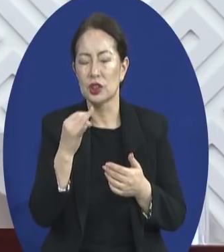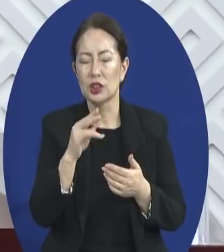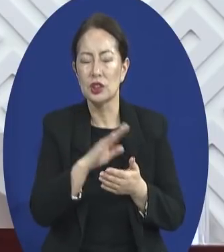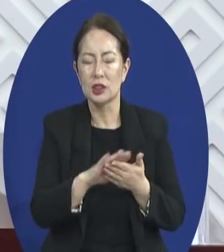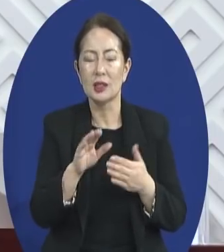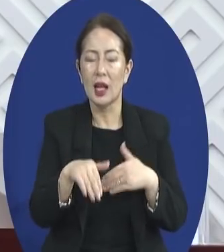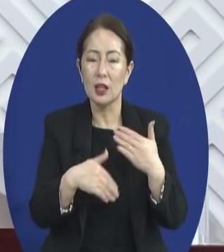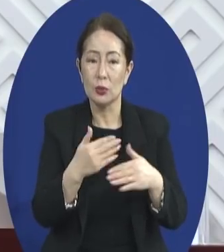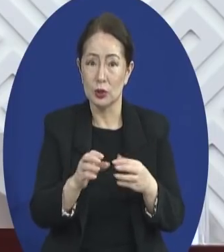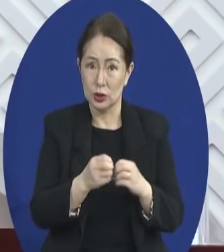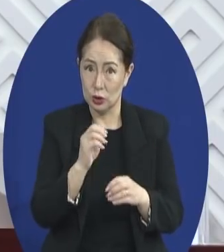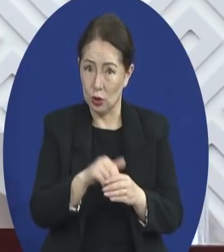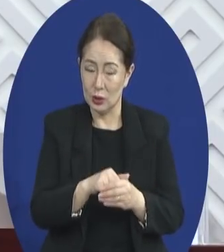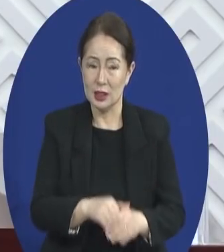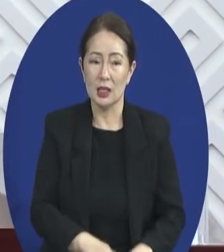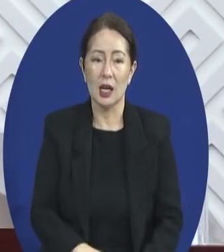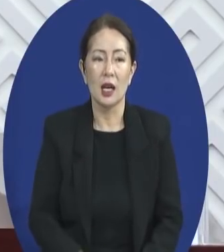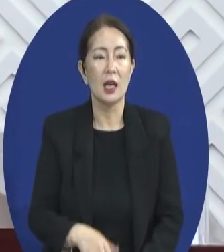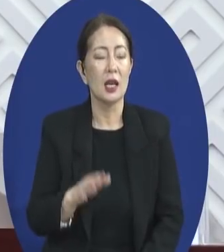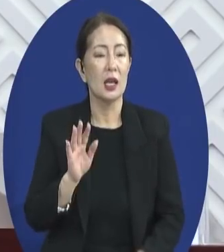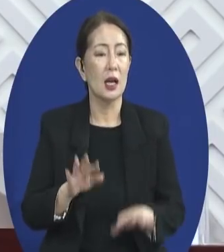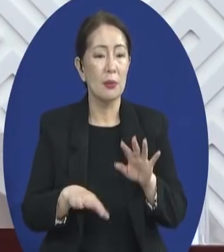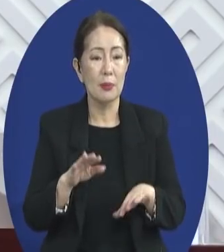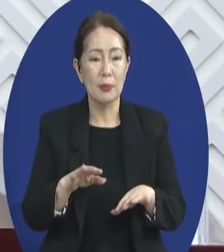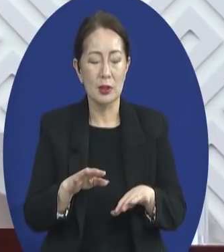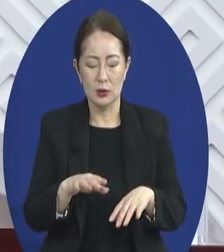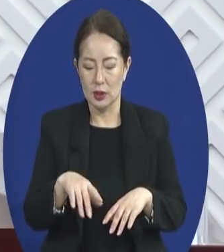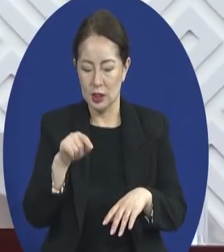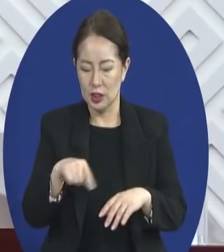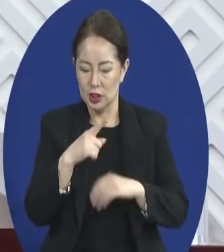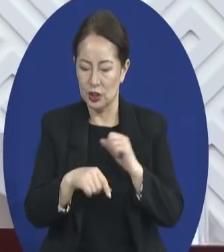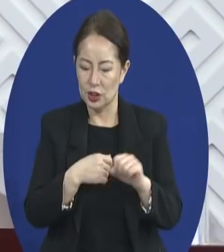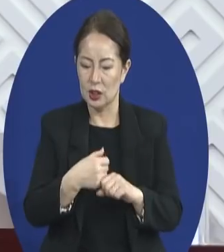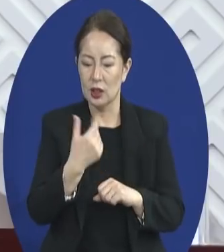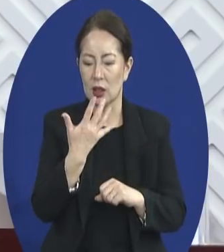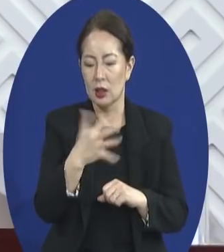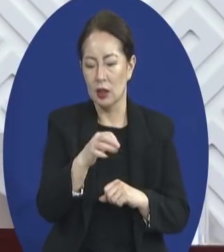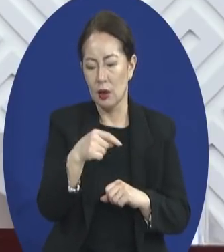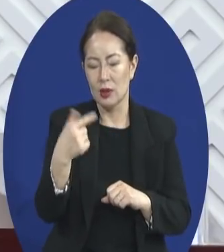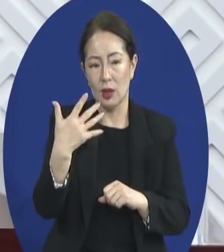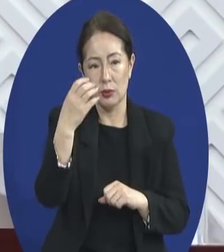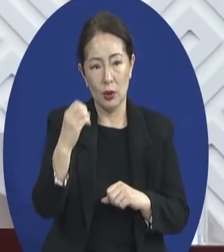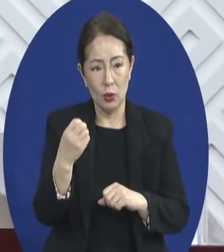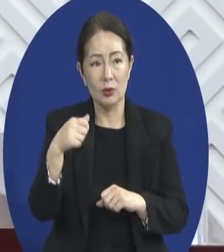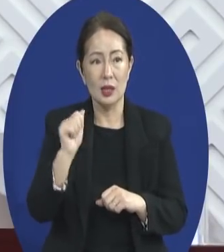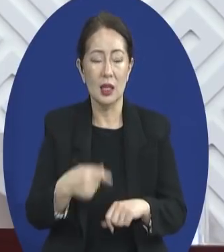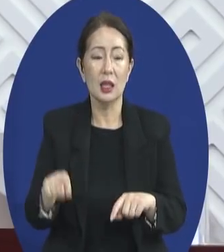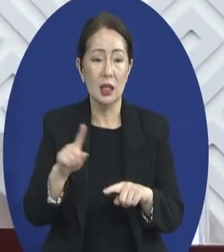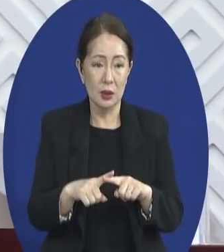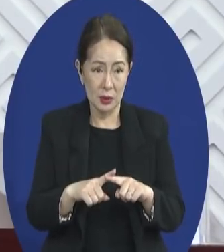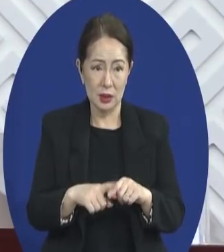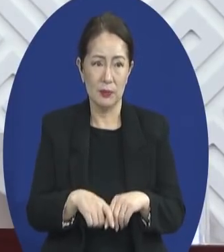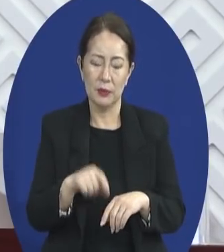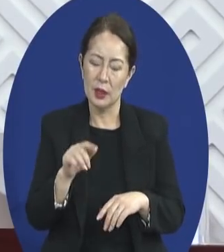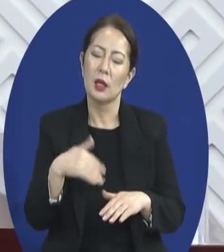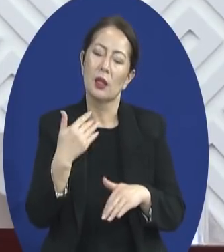бид нар оруулж өгсөн. Ямар ч байсан энэ жилд 50-55% цалин нэмэгдэж орж ирнэ. Ер нь